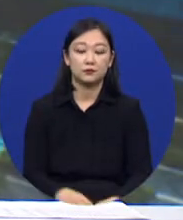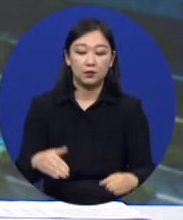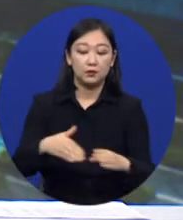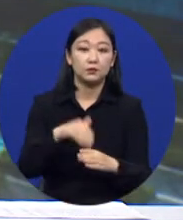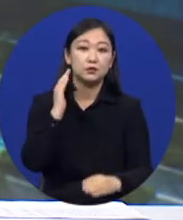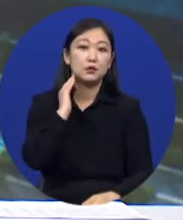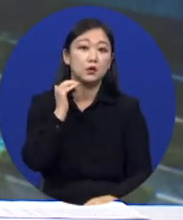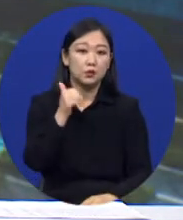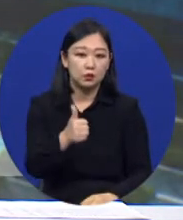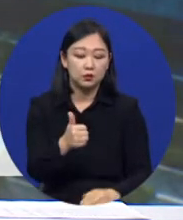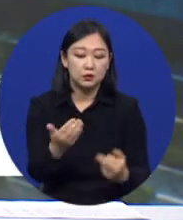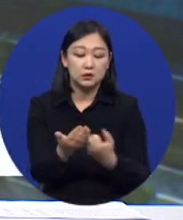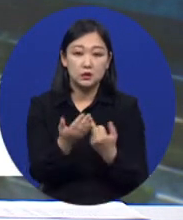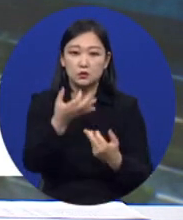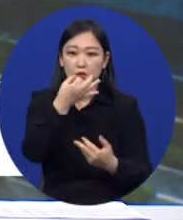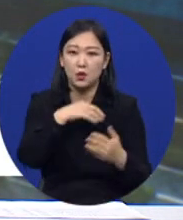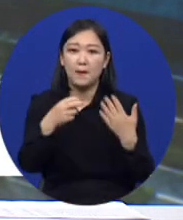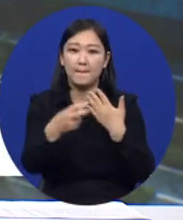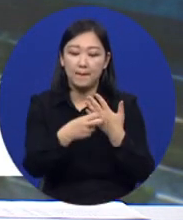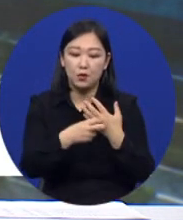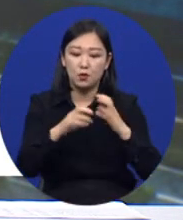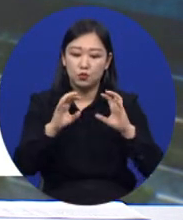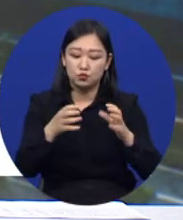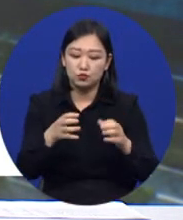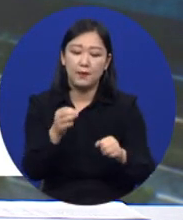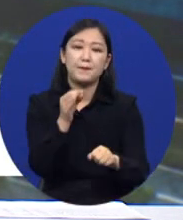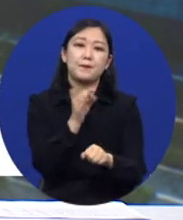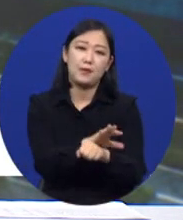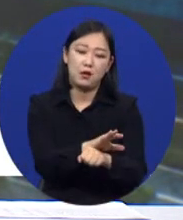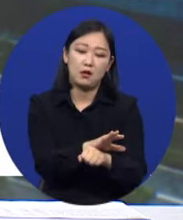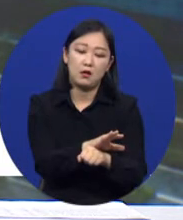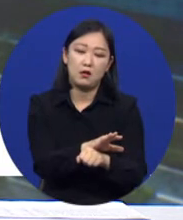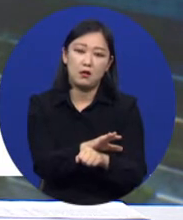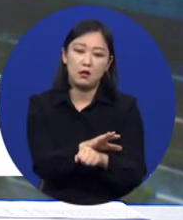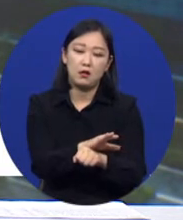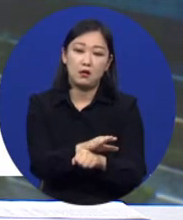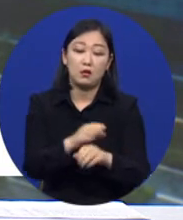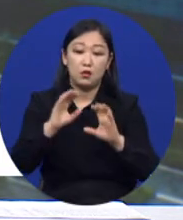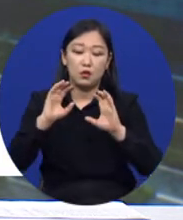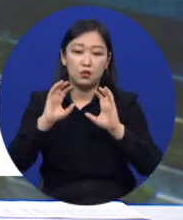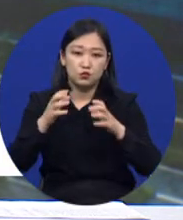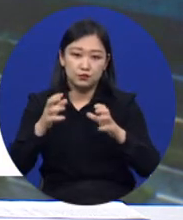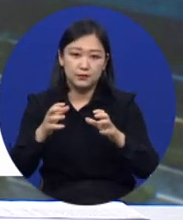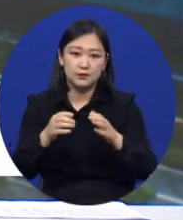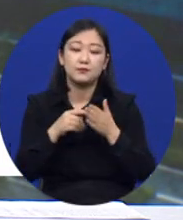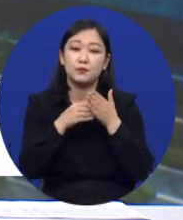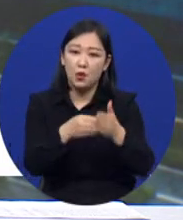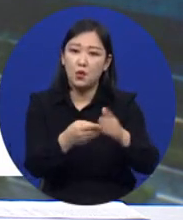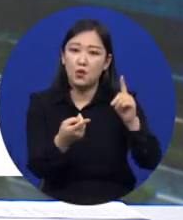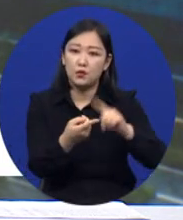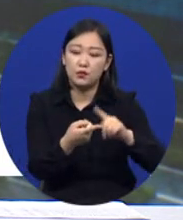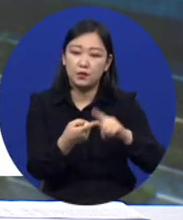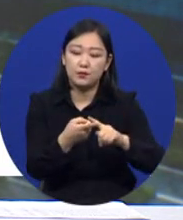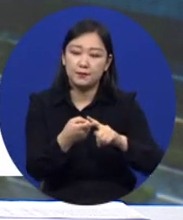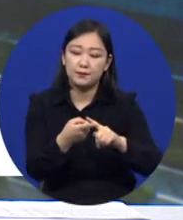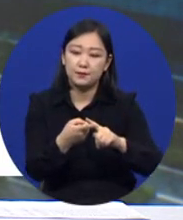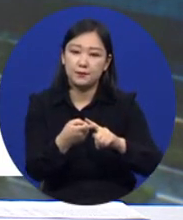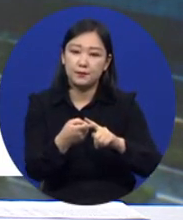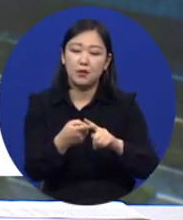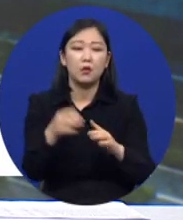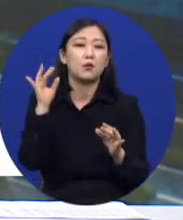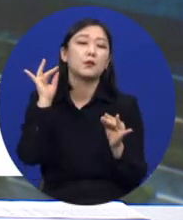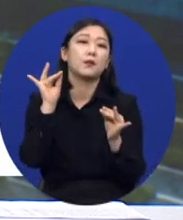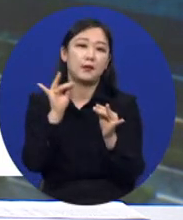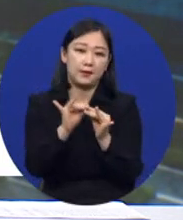문재인 대통령이 제주 영리병원을 국가가 매수 해달라는 청와대 국민 청원에 대해 의료민영화 우려에 공감한다